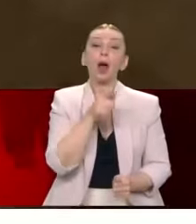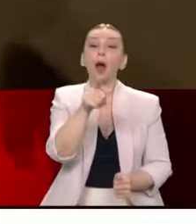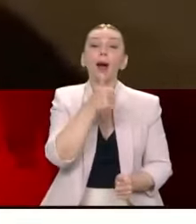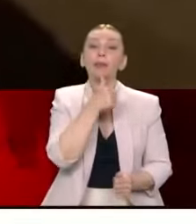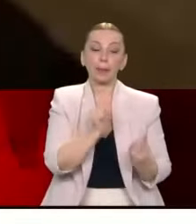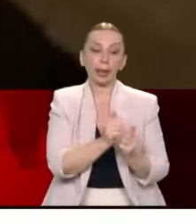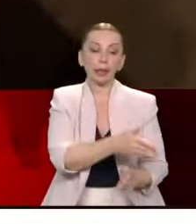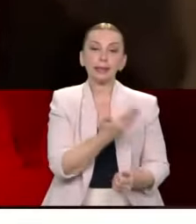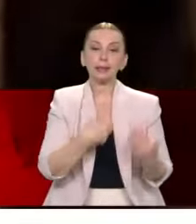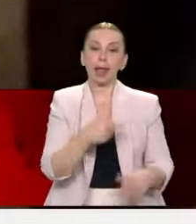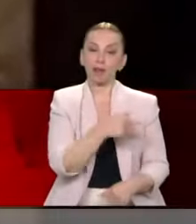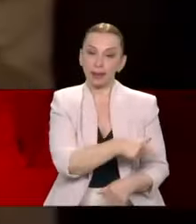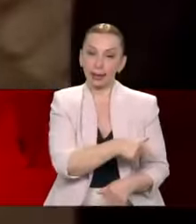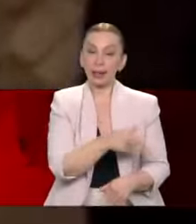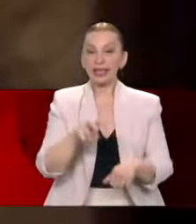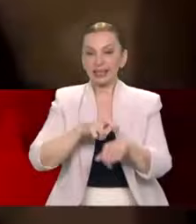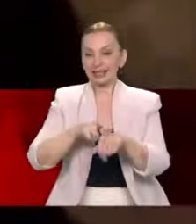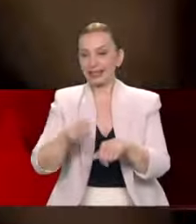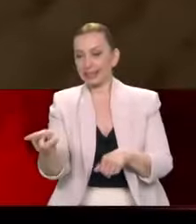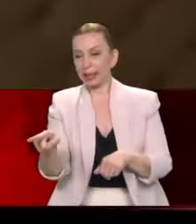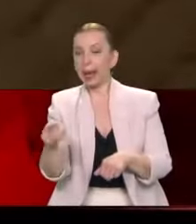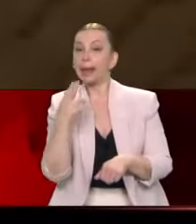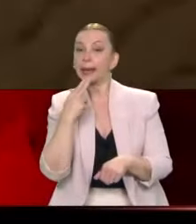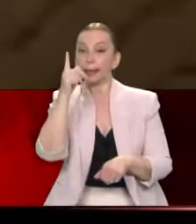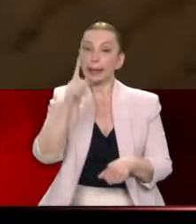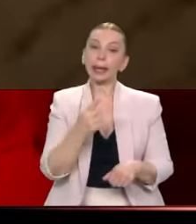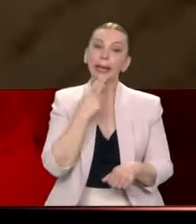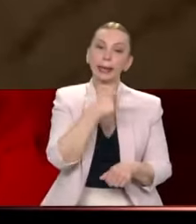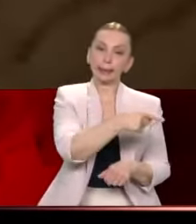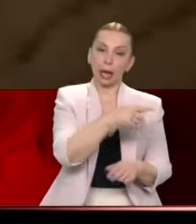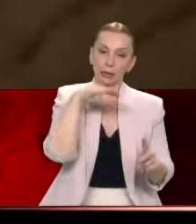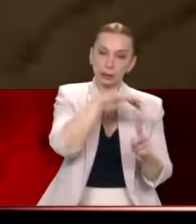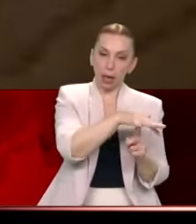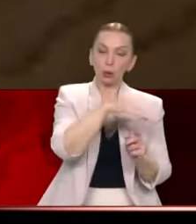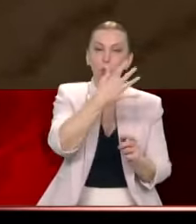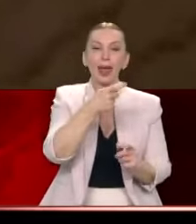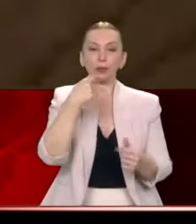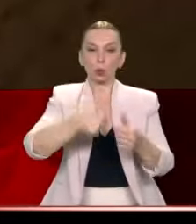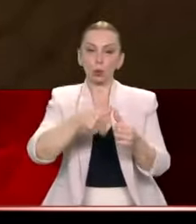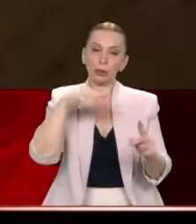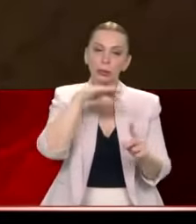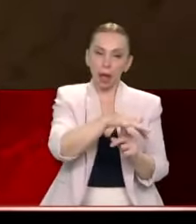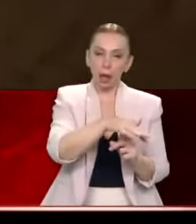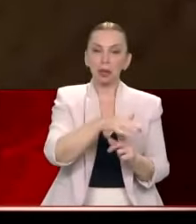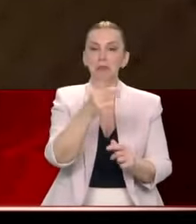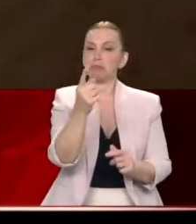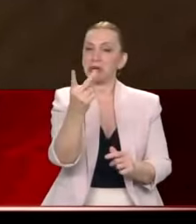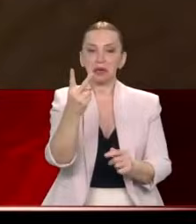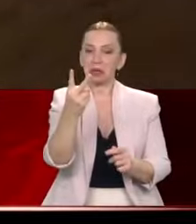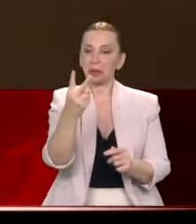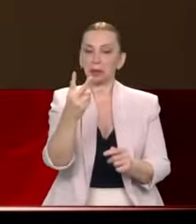sevgilisiydi. Öfkeli kadın önce ona, sonra da eski kocasına saldırdı. Onu birkaç yerinden bıçakladı.